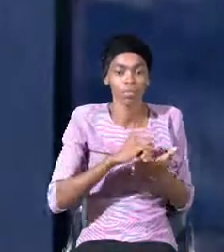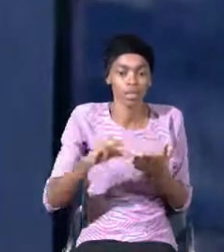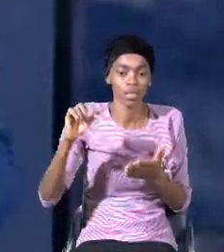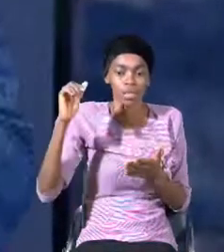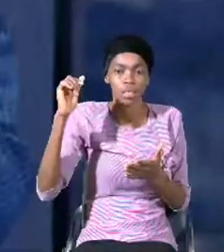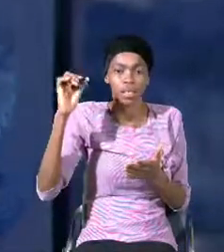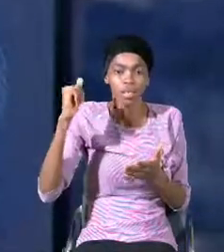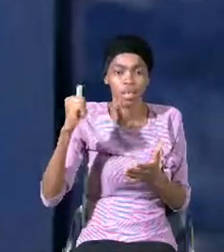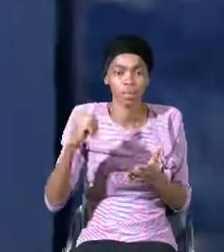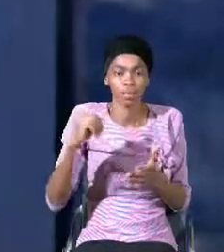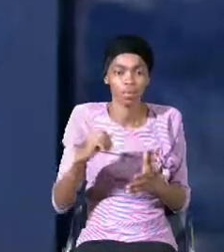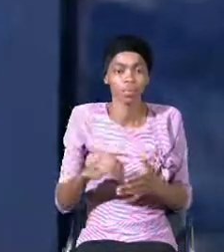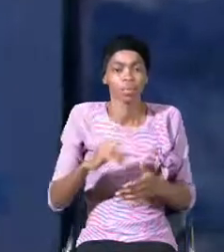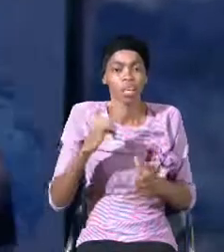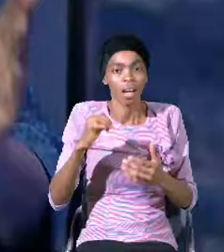Job 1:10.